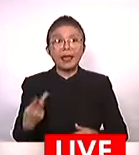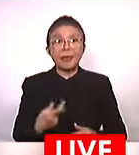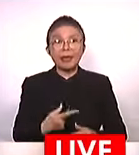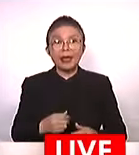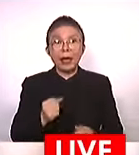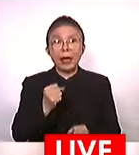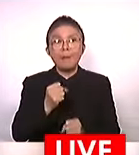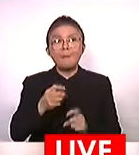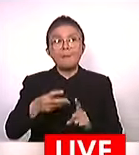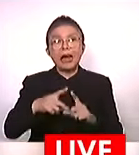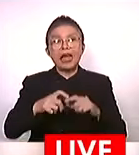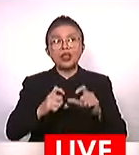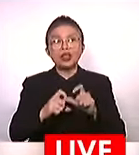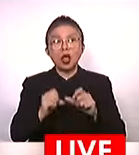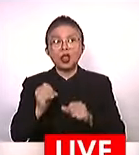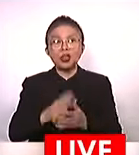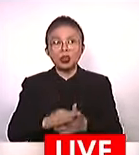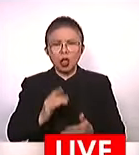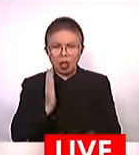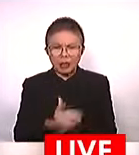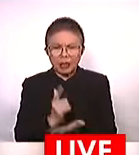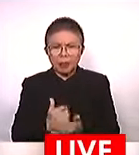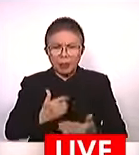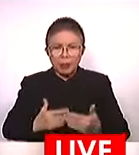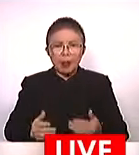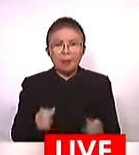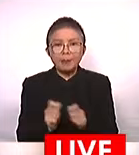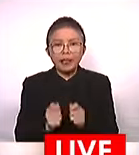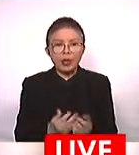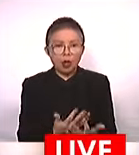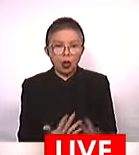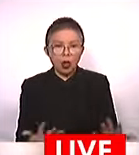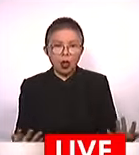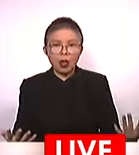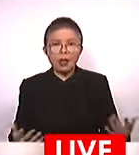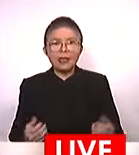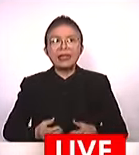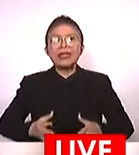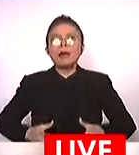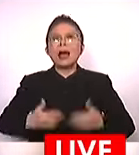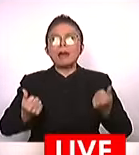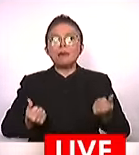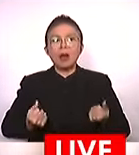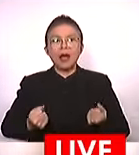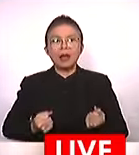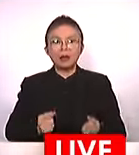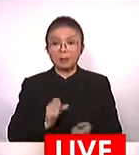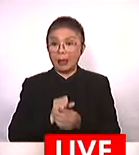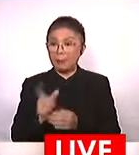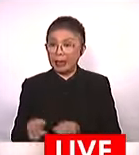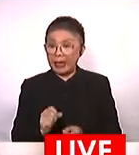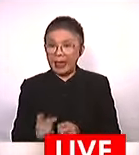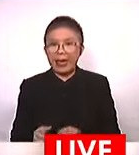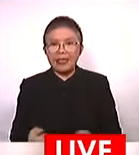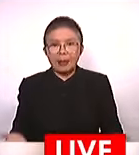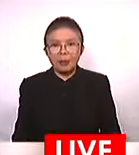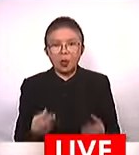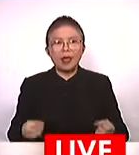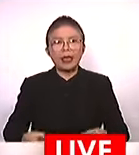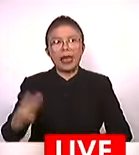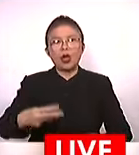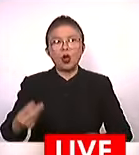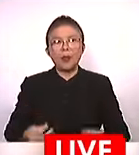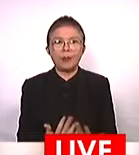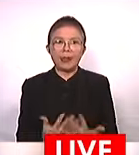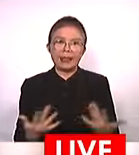Bansos plus yang semakin membawa rakyat kita memiliki kemampuan daya beli yang mendongkrak